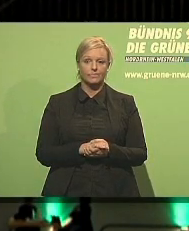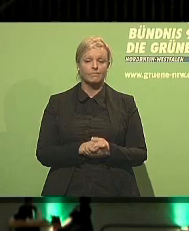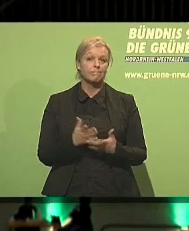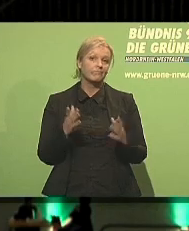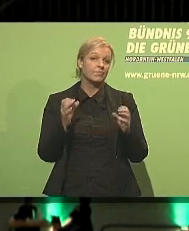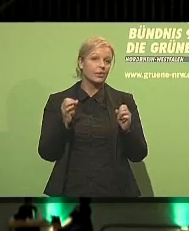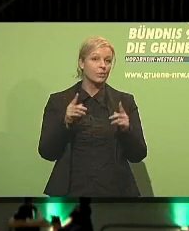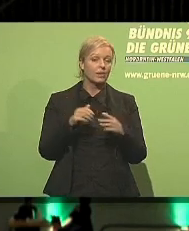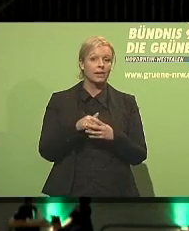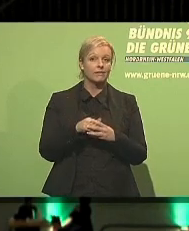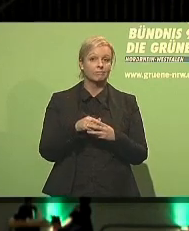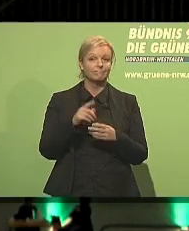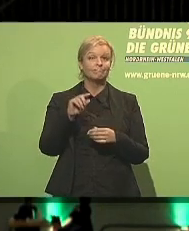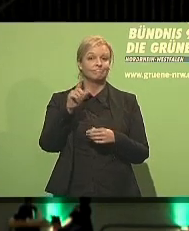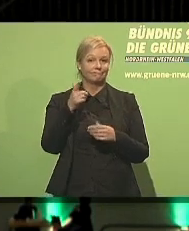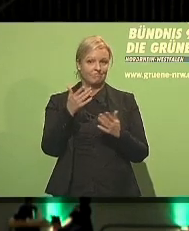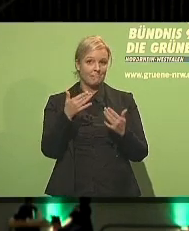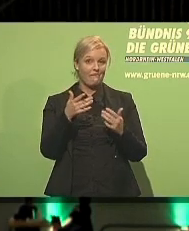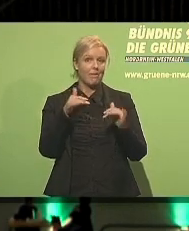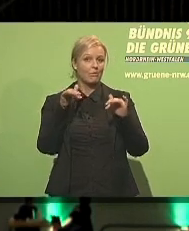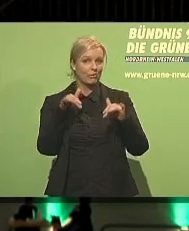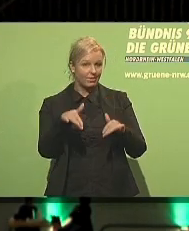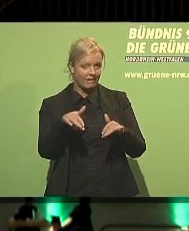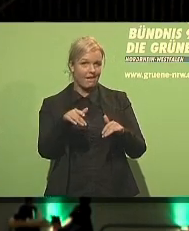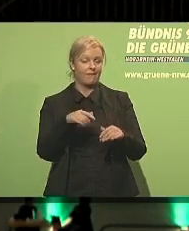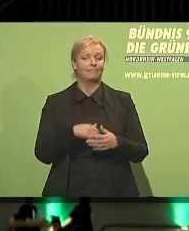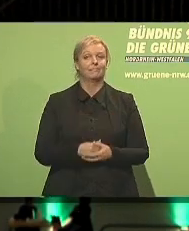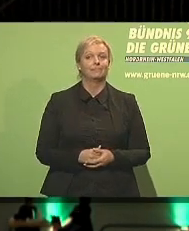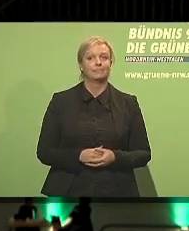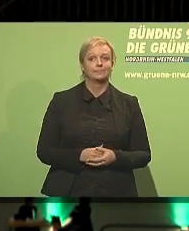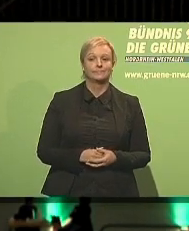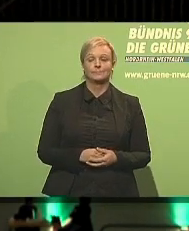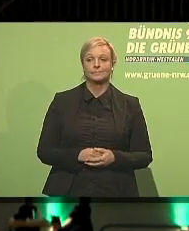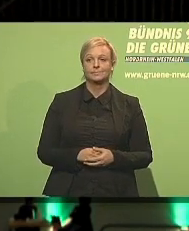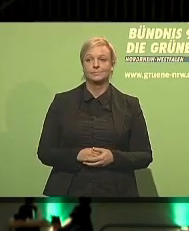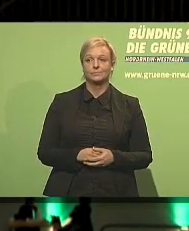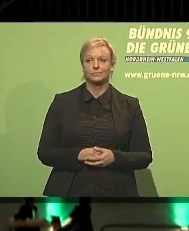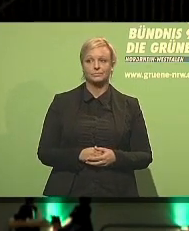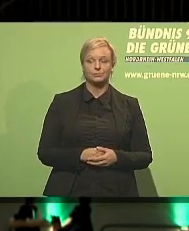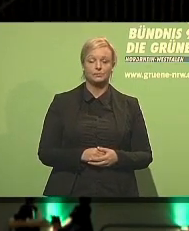Okay, es gibt eine zweite Bewerbung für Platz 9.